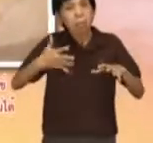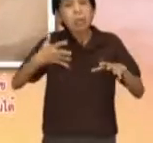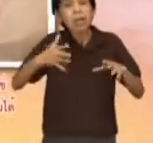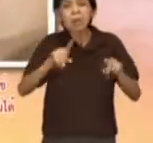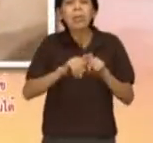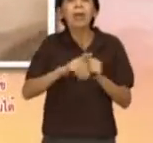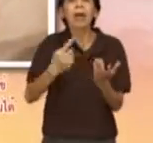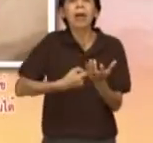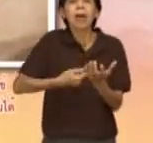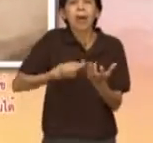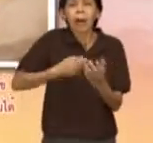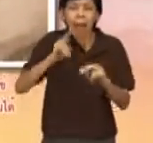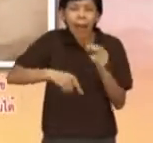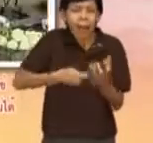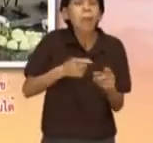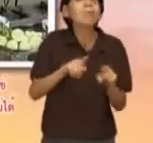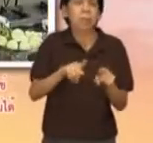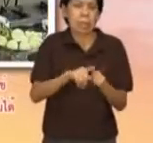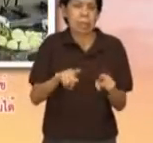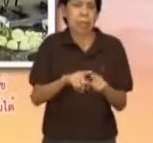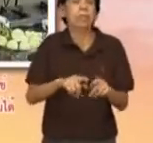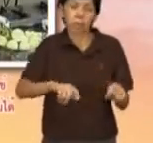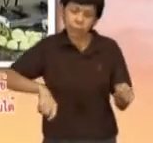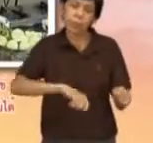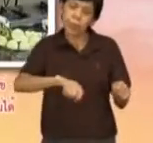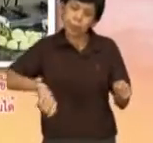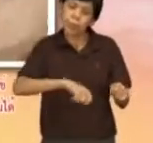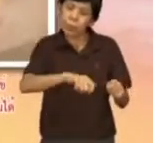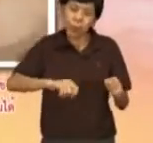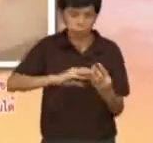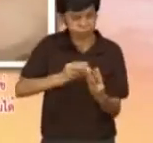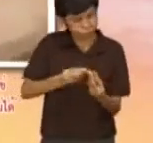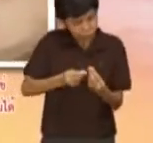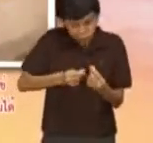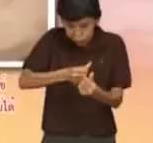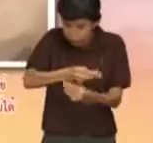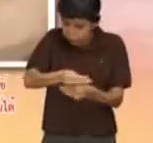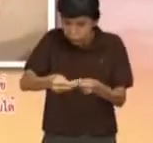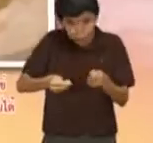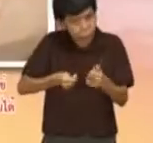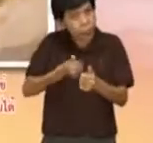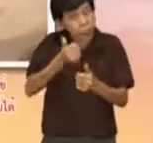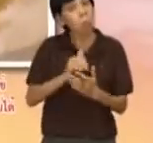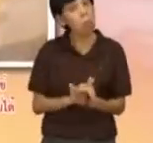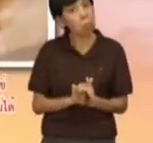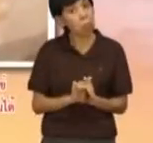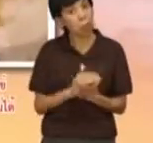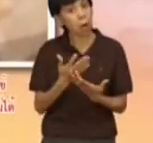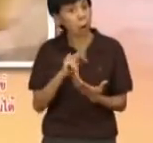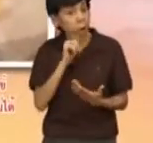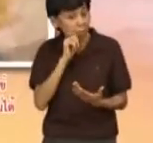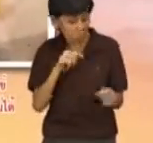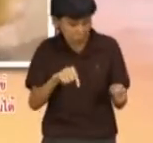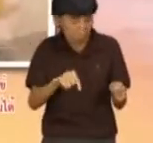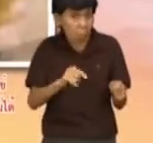ไข่เนี่ยใช่ไหม ค่ะให้เป็นเนื้อเดียวกันเลย ใช่ให้เป็นเนื้อเดียวกันเลย อย่างนี้นี่ถือว่าน้ำเยอะไปไหมค